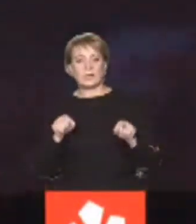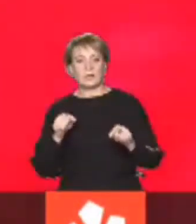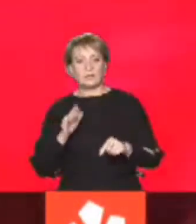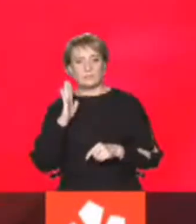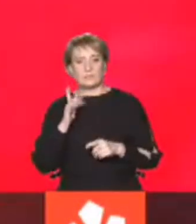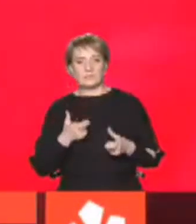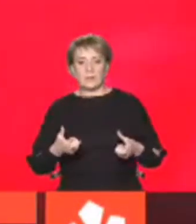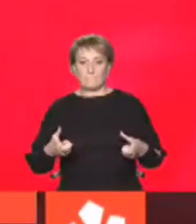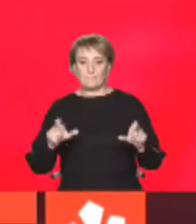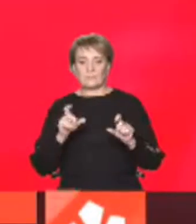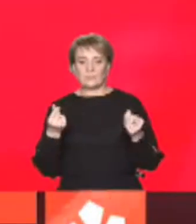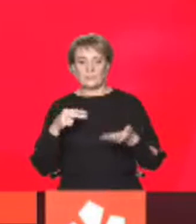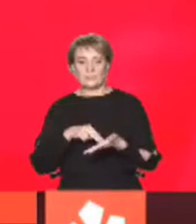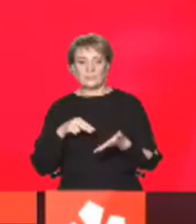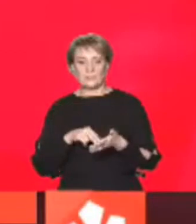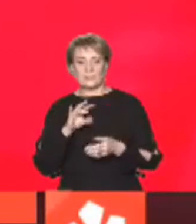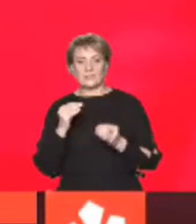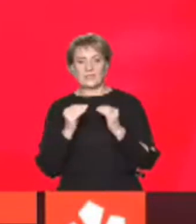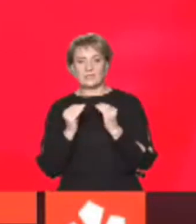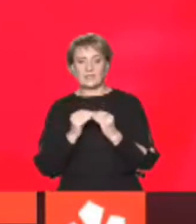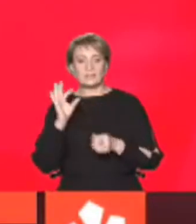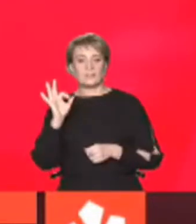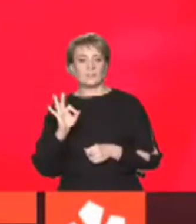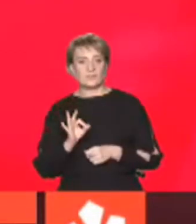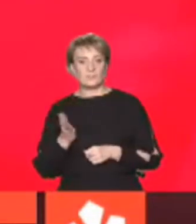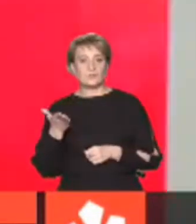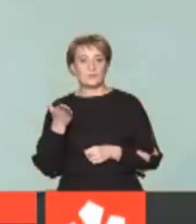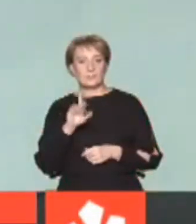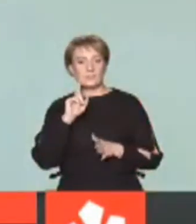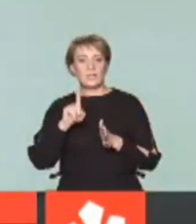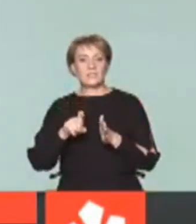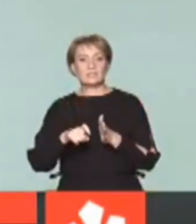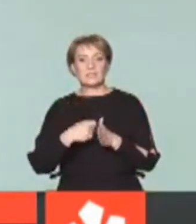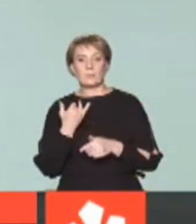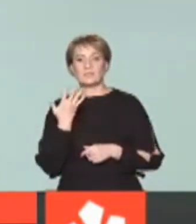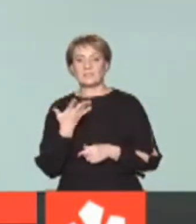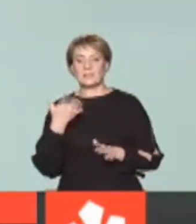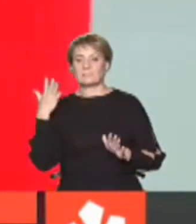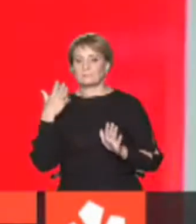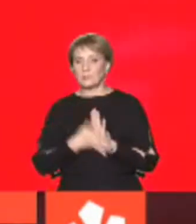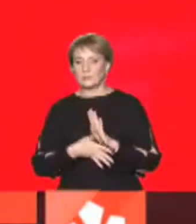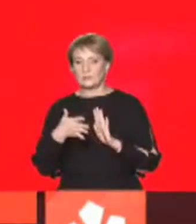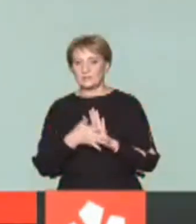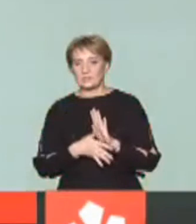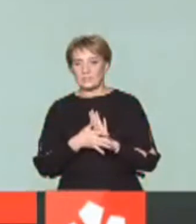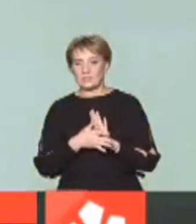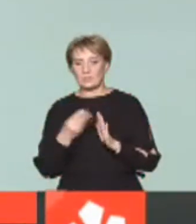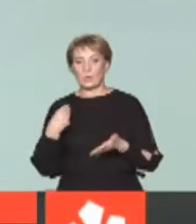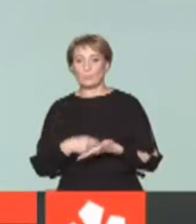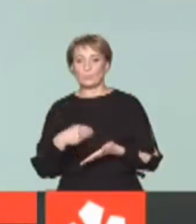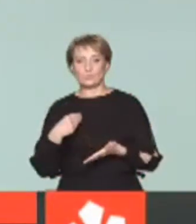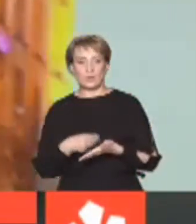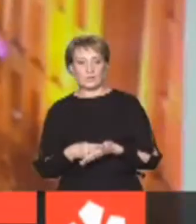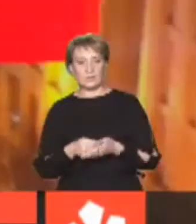прогнозують підвищення цін більше, ніж на 10%. Тож давайте ми дізнаємося, скільки ж ви вкладатимете у бюджет